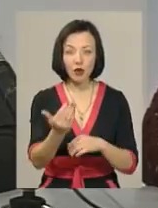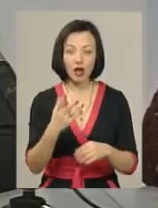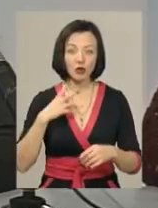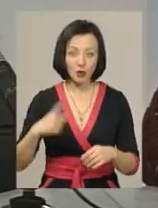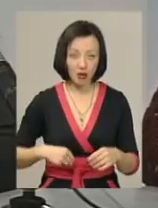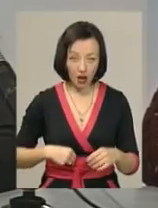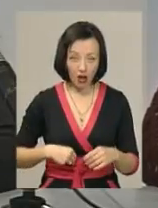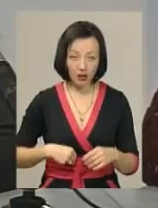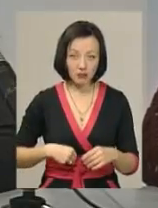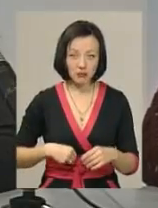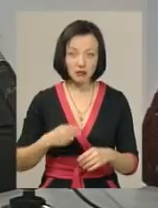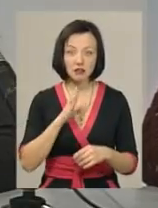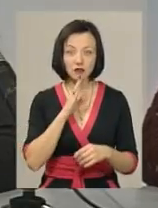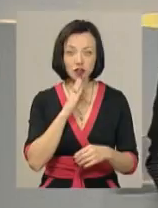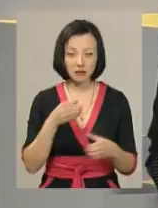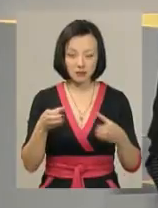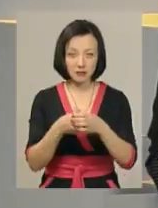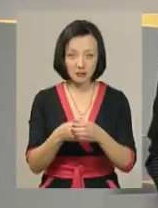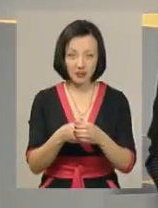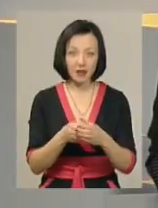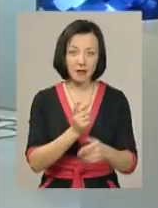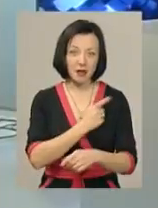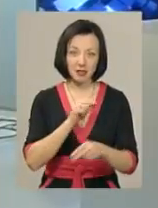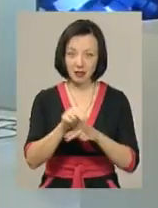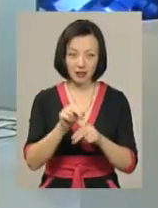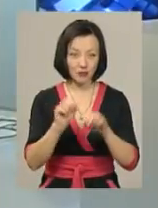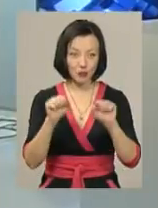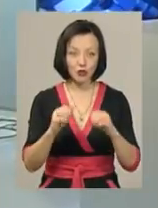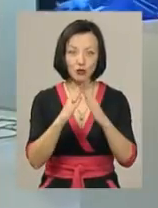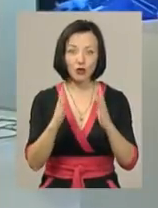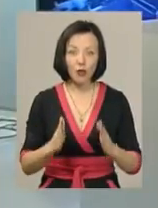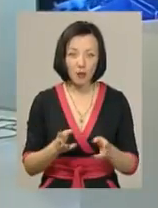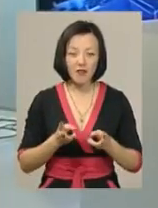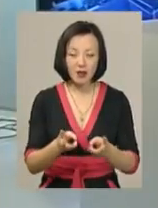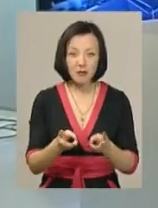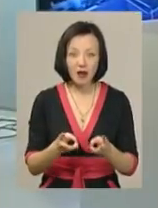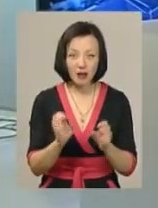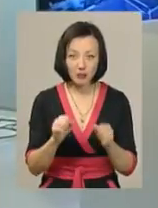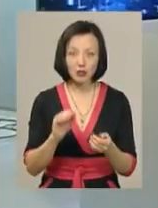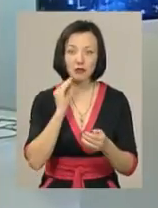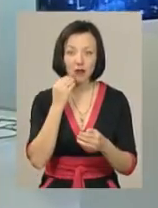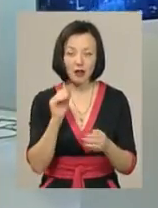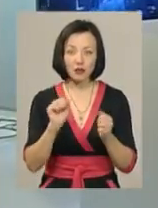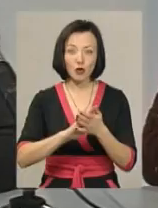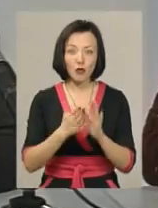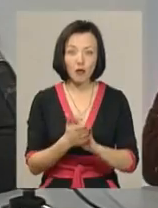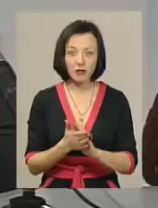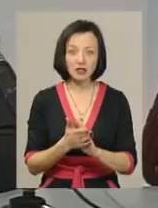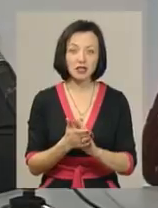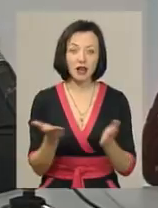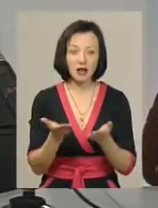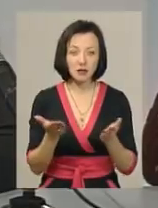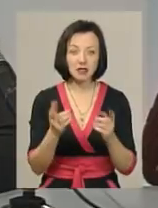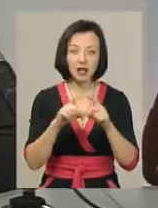донька наприклад якщо це дівчатка да той самий майрклас можна влаштувати дома домовтеся домовтеся наприклад з